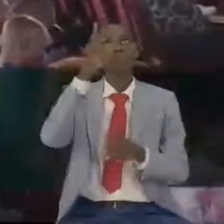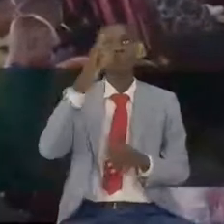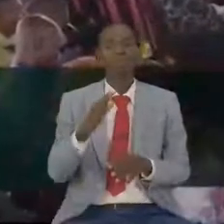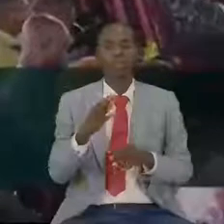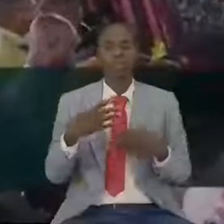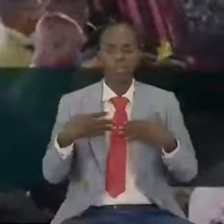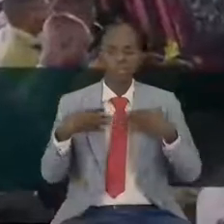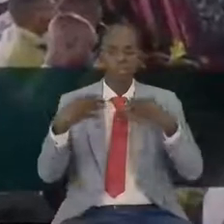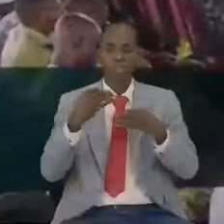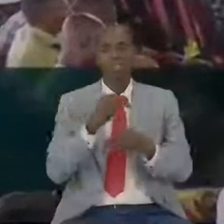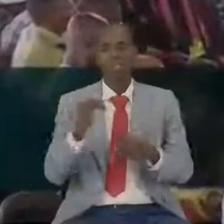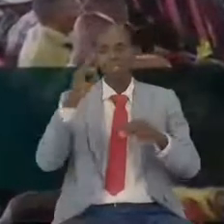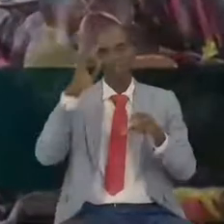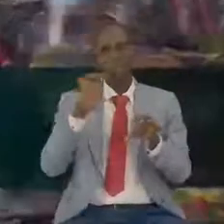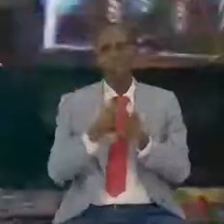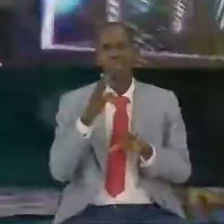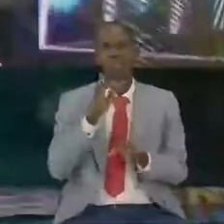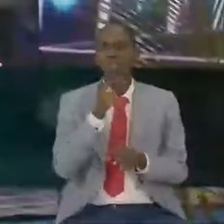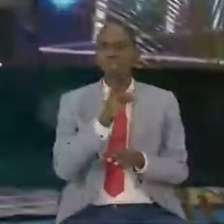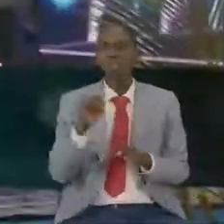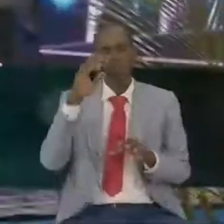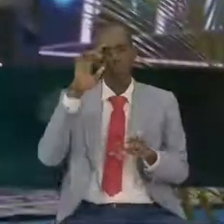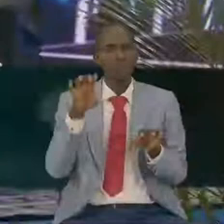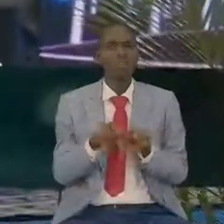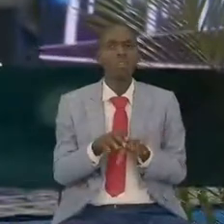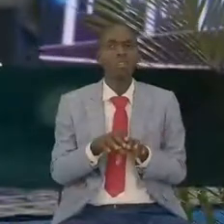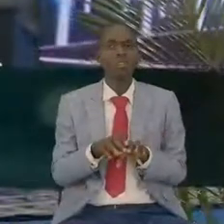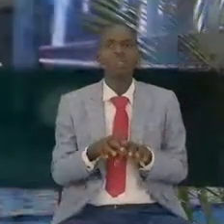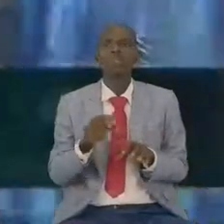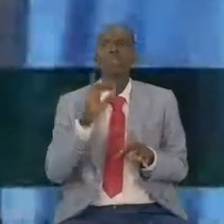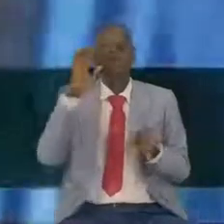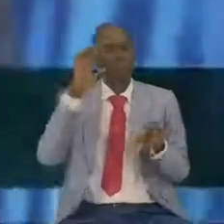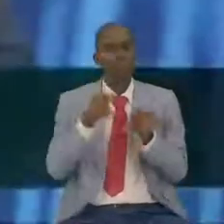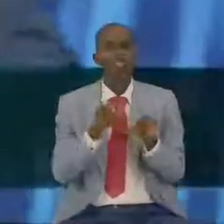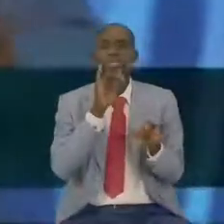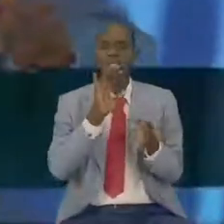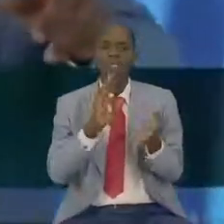L'alliance de guérison, c'est une alliance. L'alliance est comme un contrat.